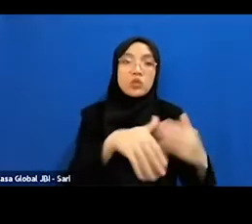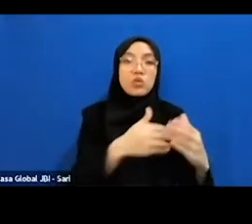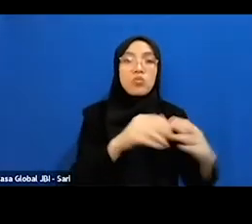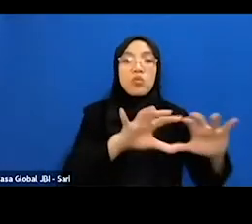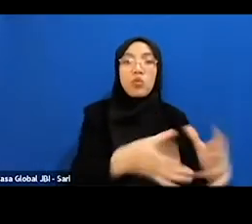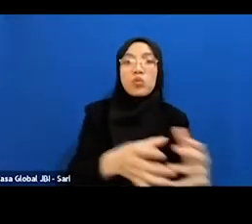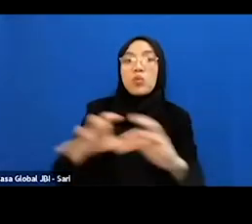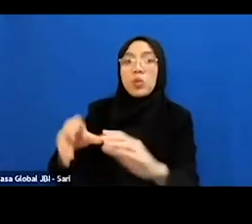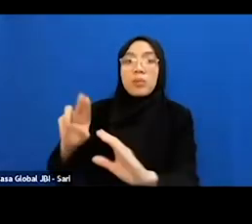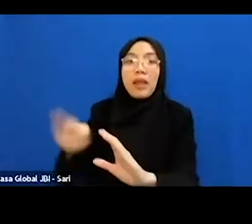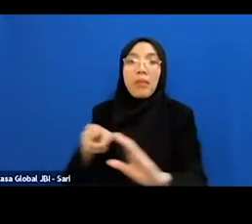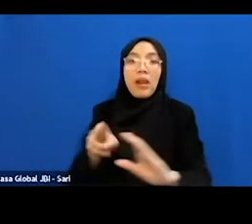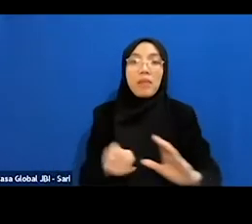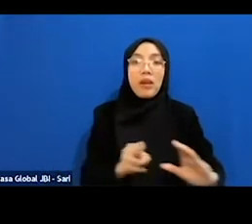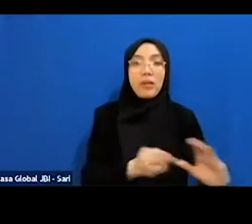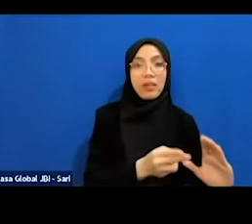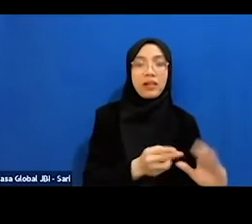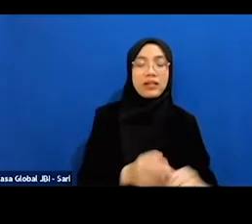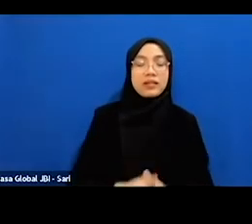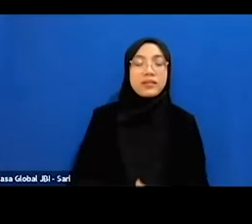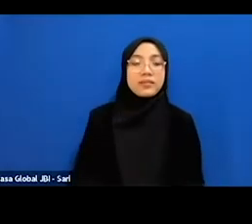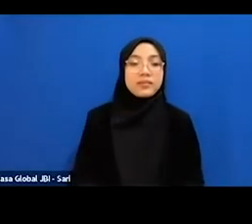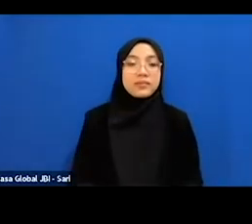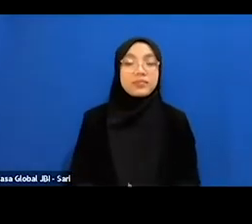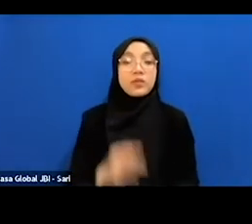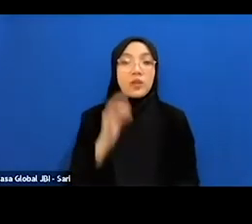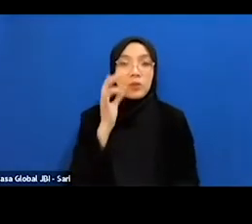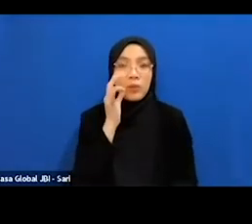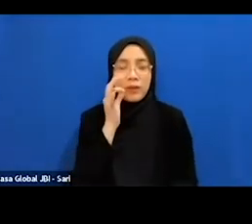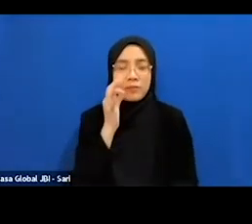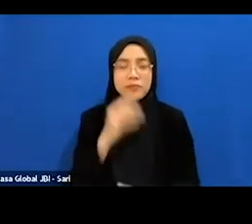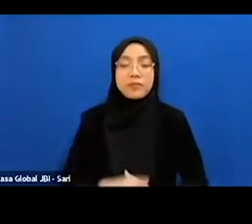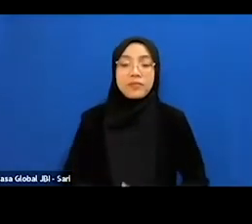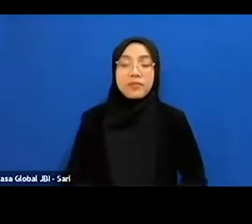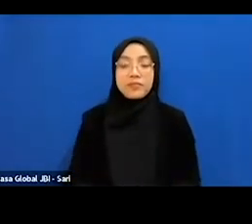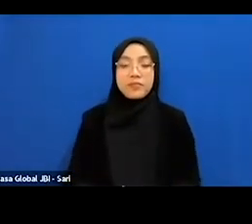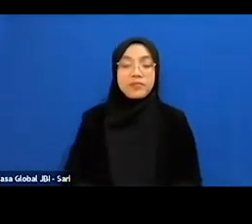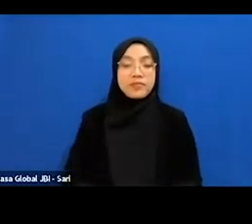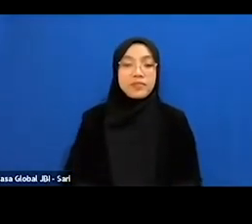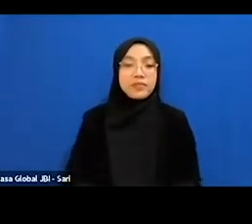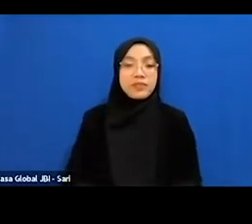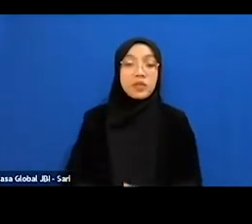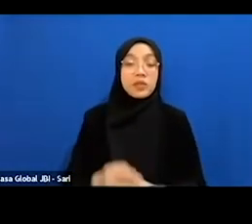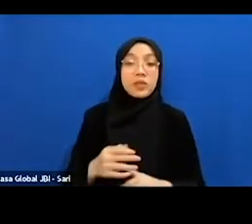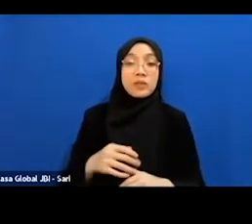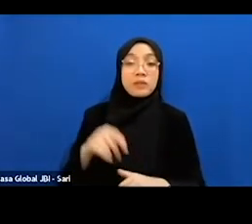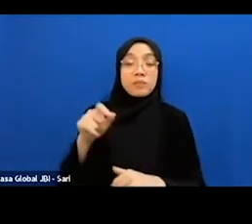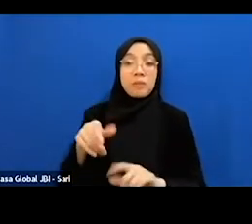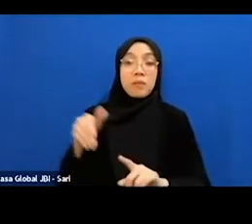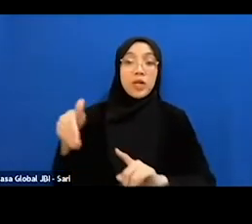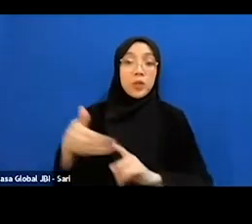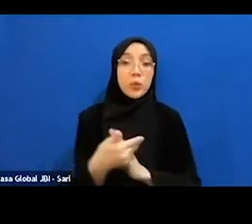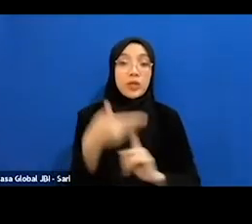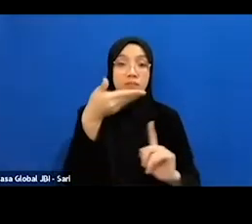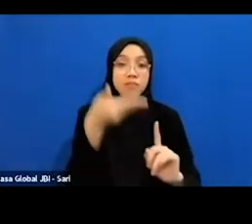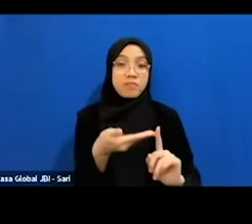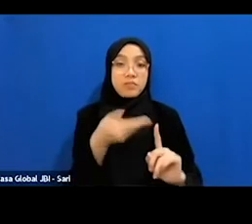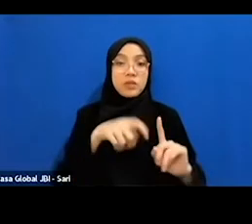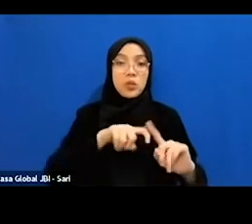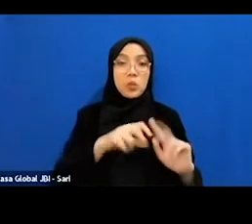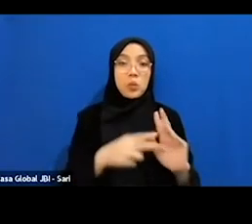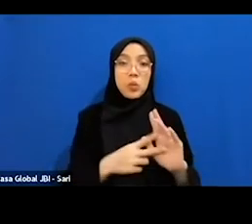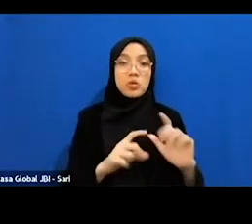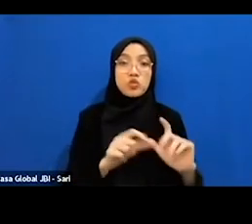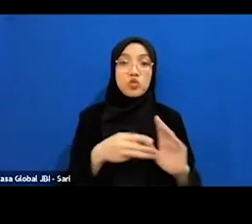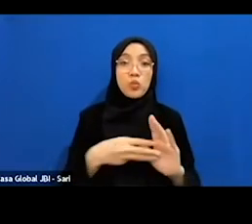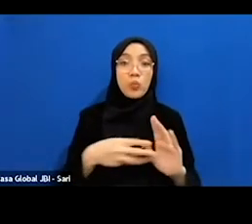nah maaf untuk Perlindungan Konsumen nya sendiri di Indonesia